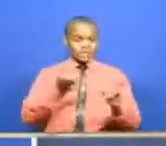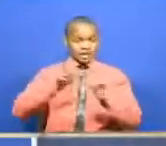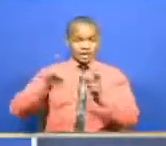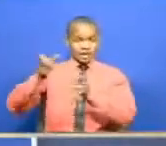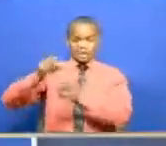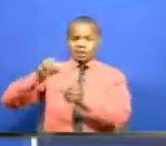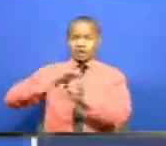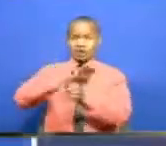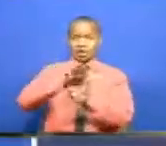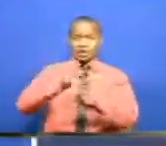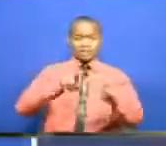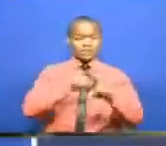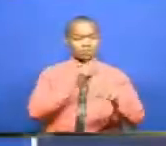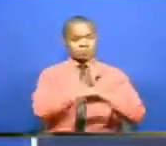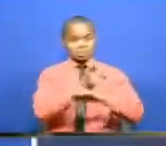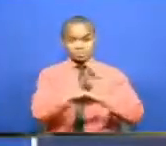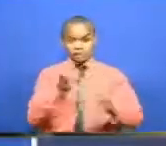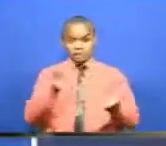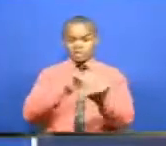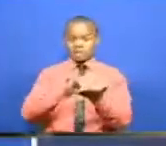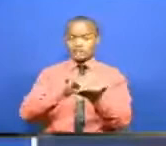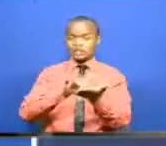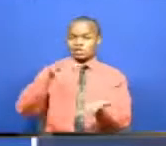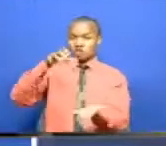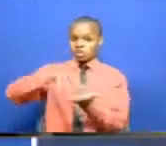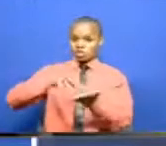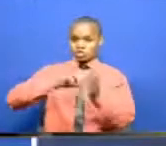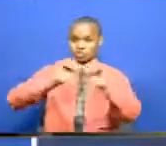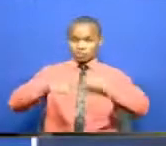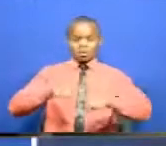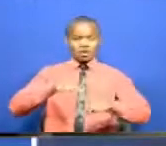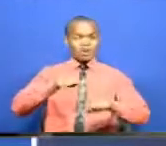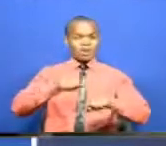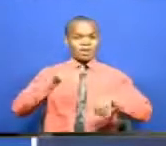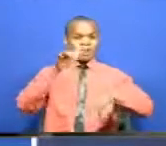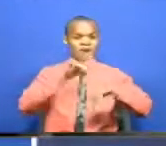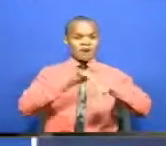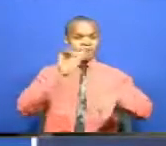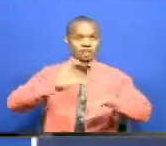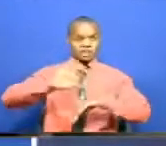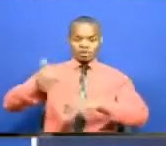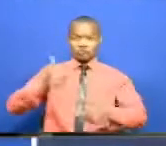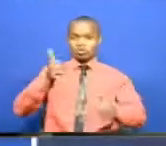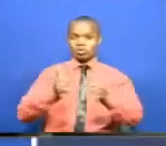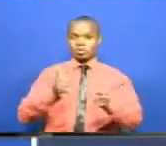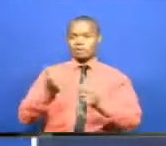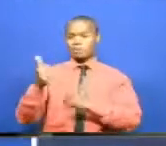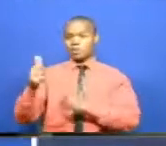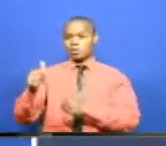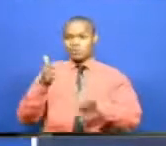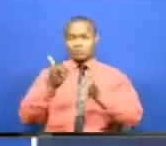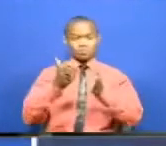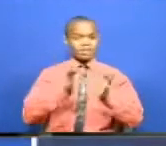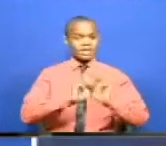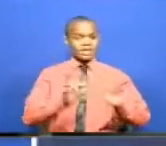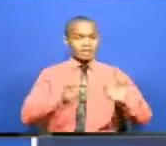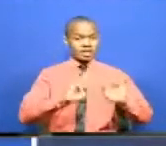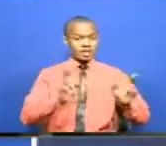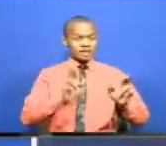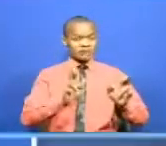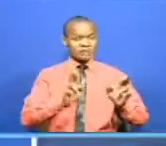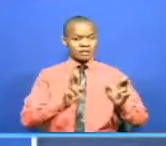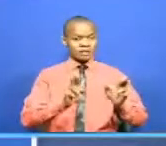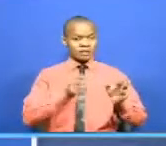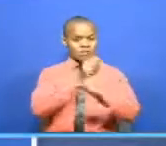maambukizi, ikionya kwamba hali hiyo itakuwa na athari mbaya kwa kaunti ambazo hazijajiandaa vyema kushughulikia janga